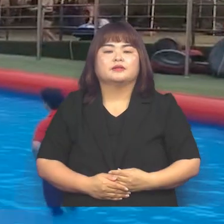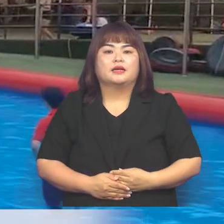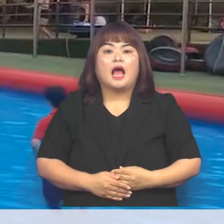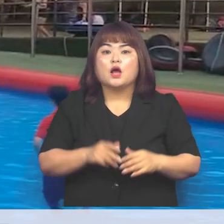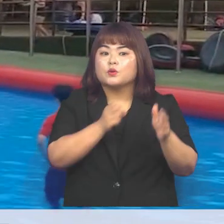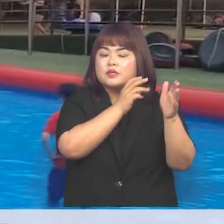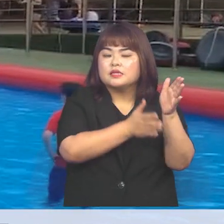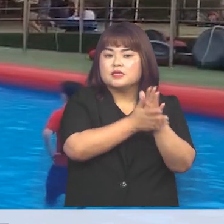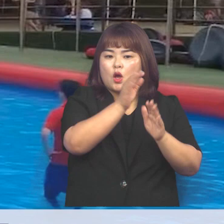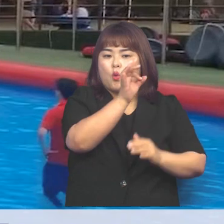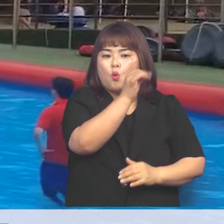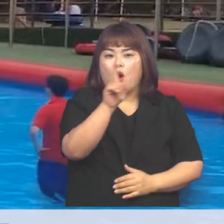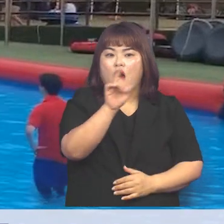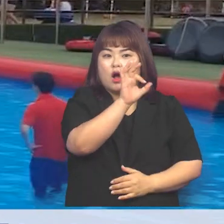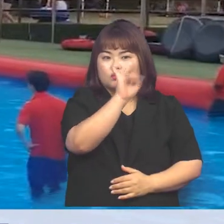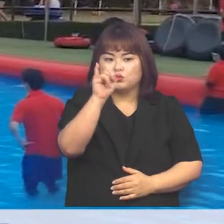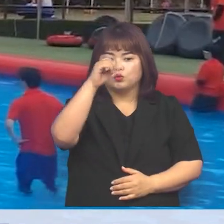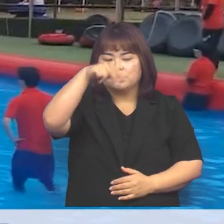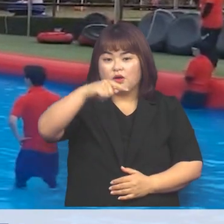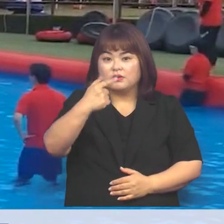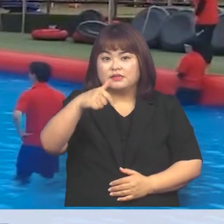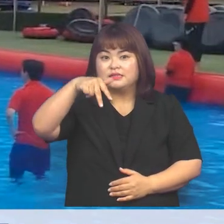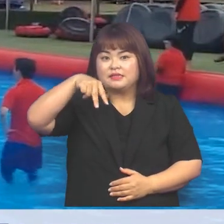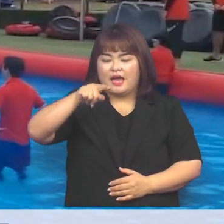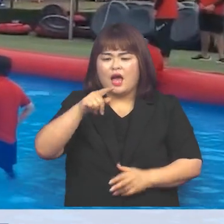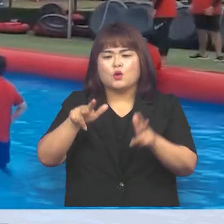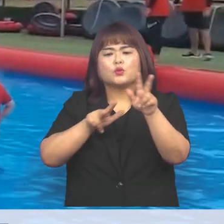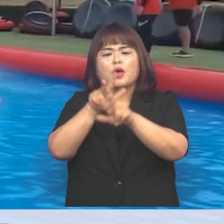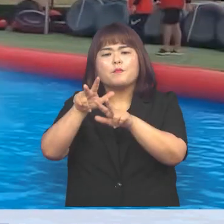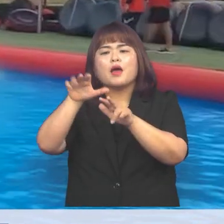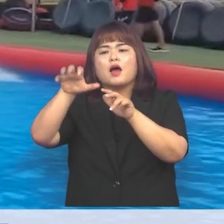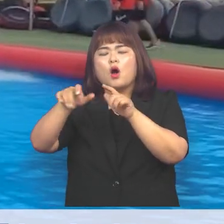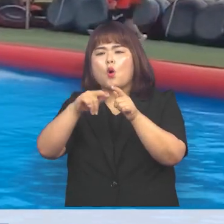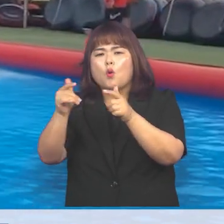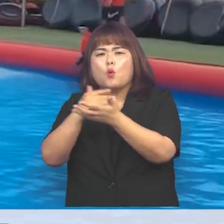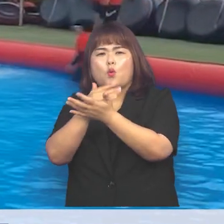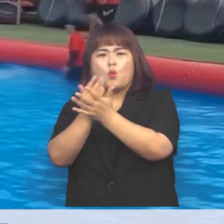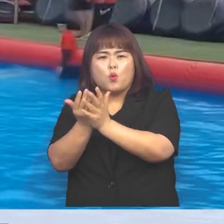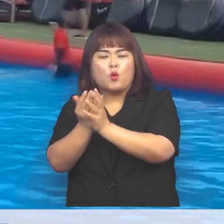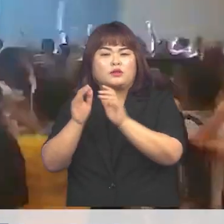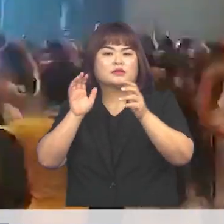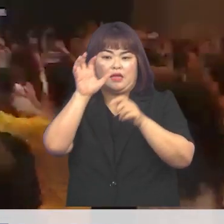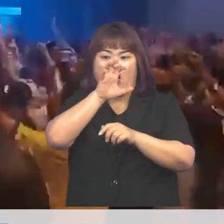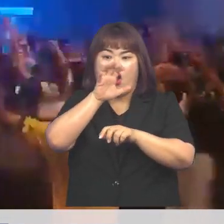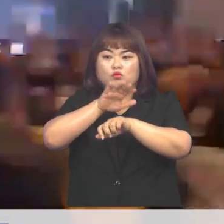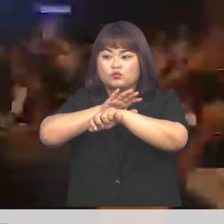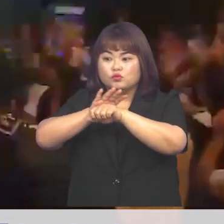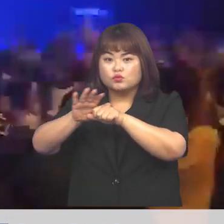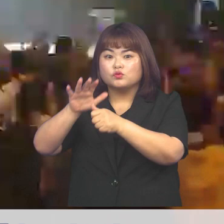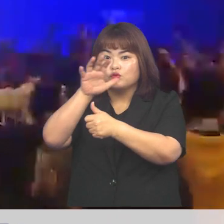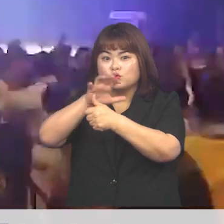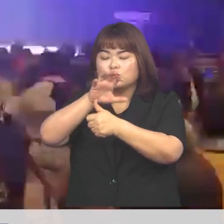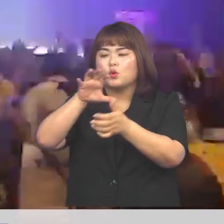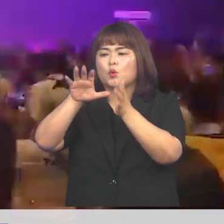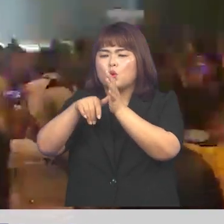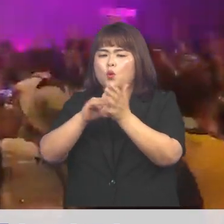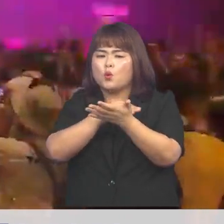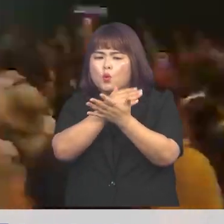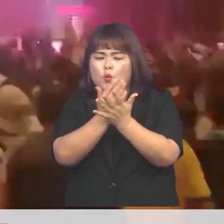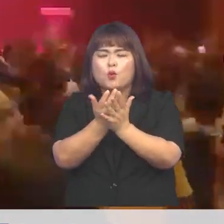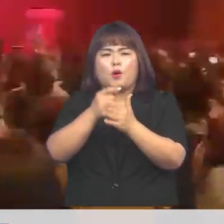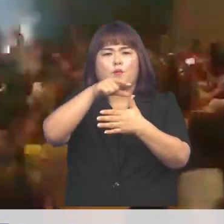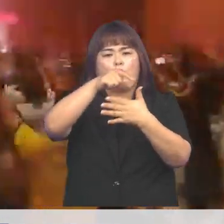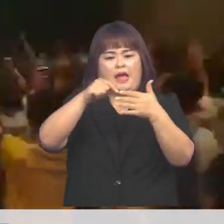한편 시는 와우정사, 농촌 테마파크, 문예회관, 청소년 수련원, 포온 아트홀 등 잼버리 대원들을 위한